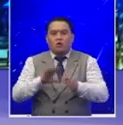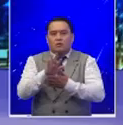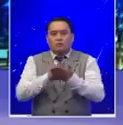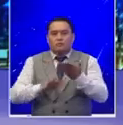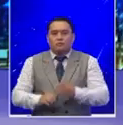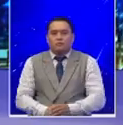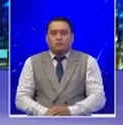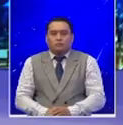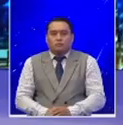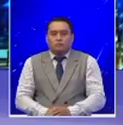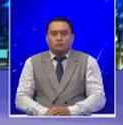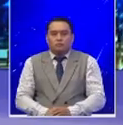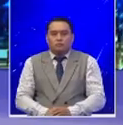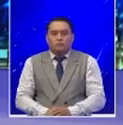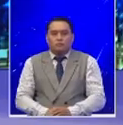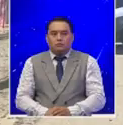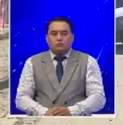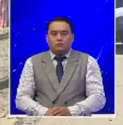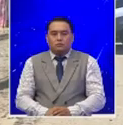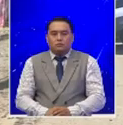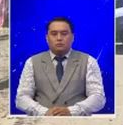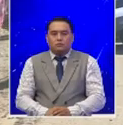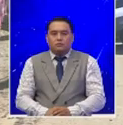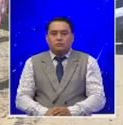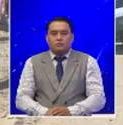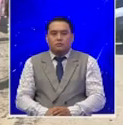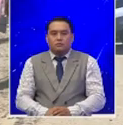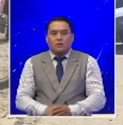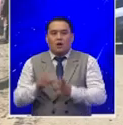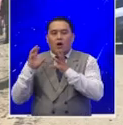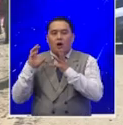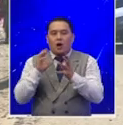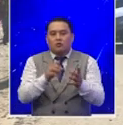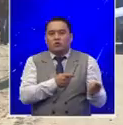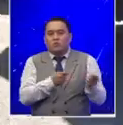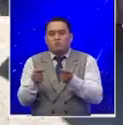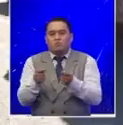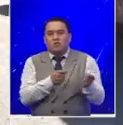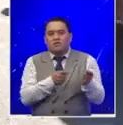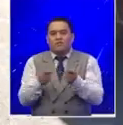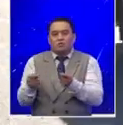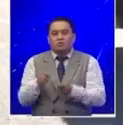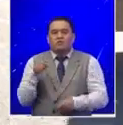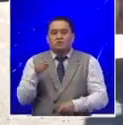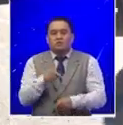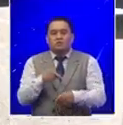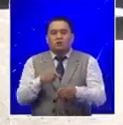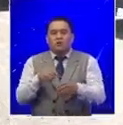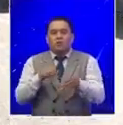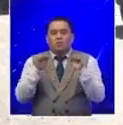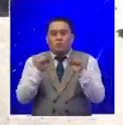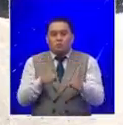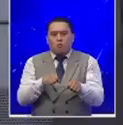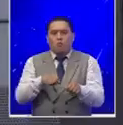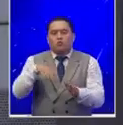корреспондент Гульмира Тимиргалиева. Ежедневно автобусы осуществляют перевозку тысяч пассажиров, а значит, их салоны могут быть